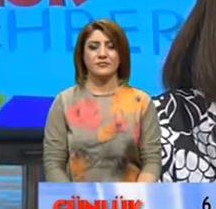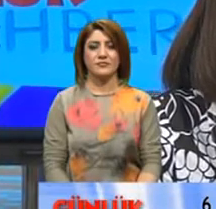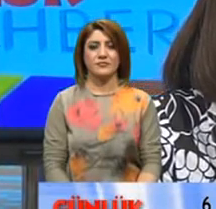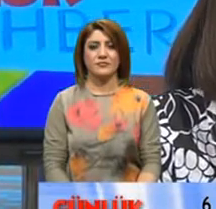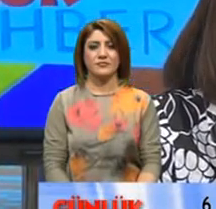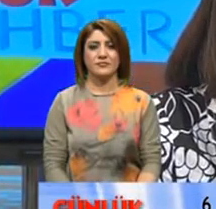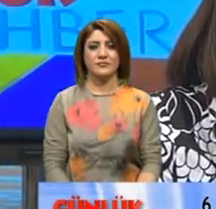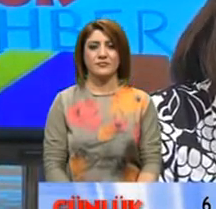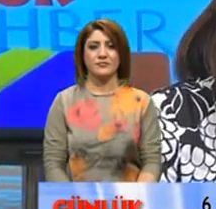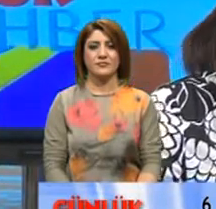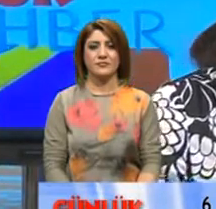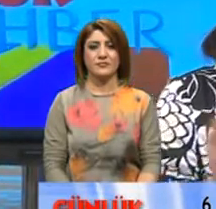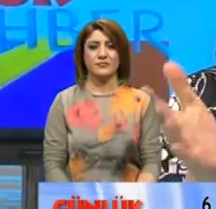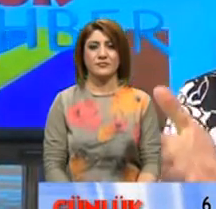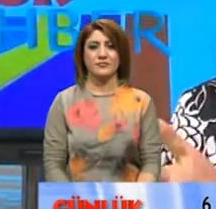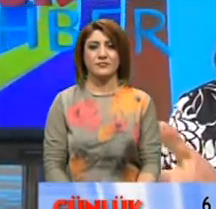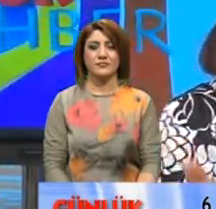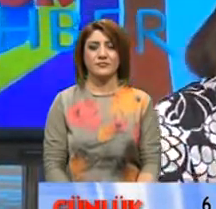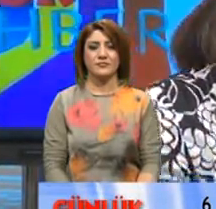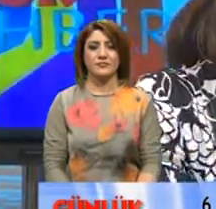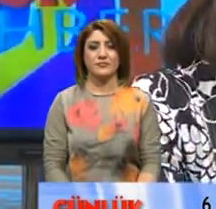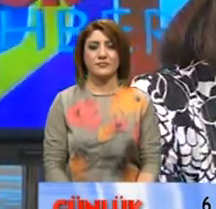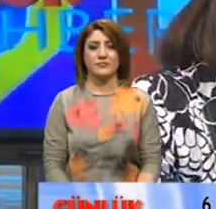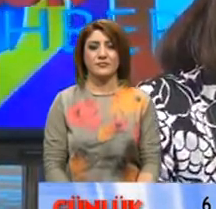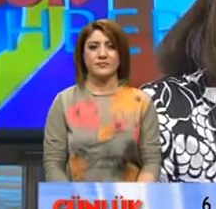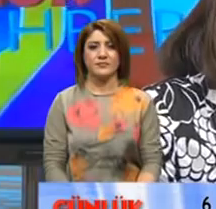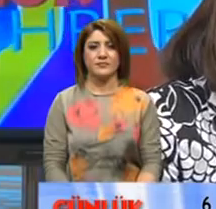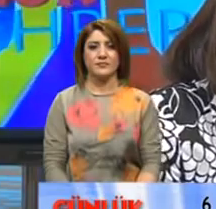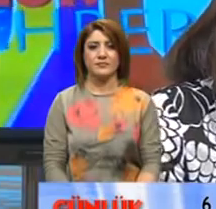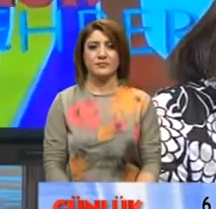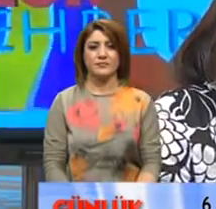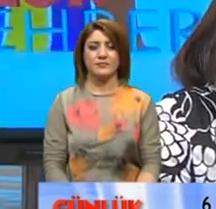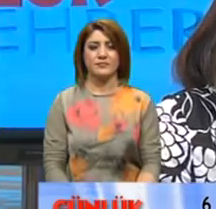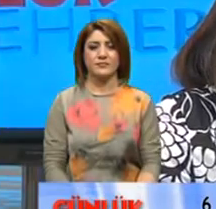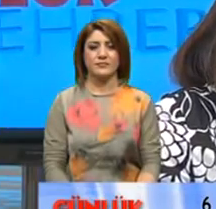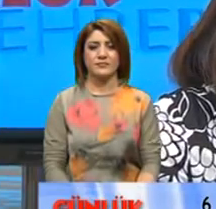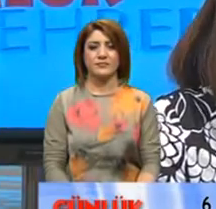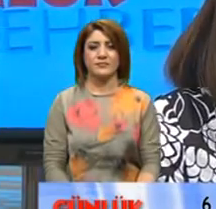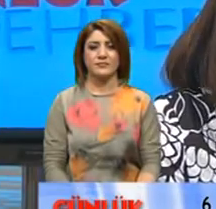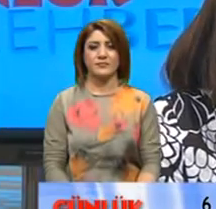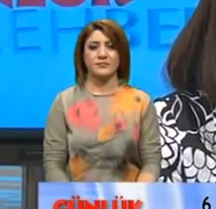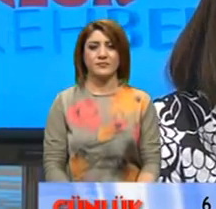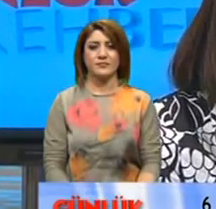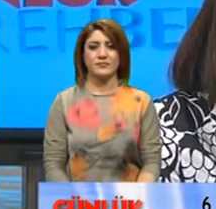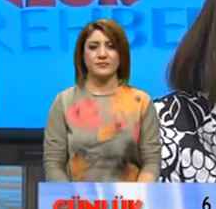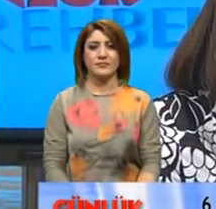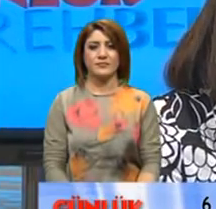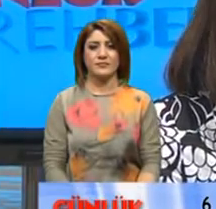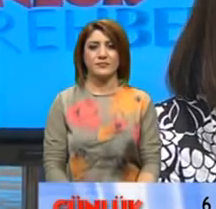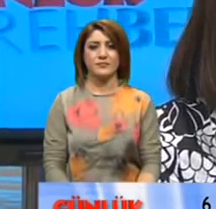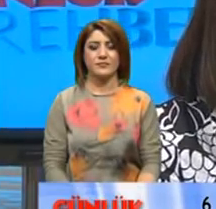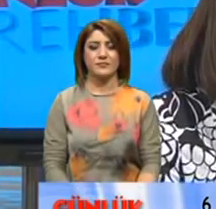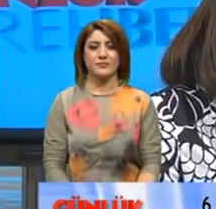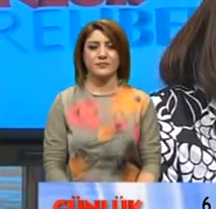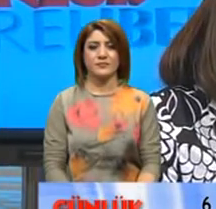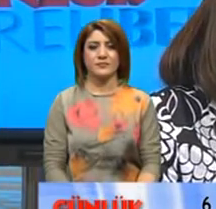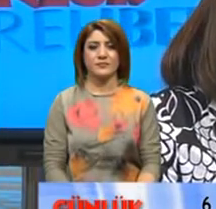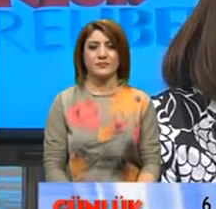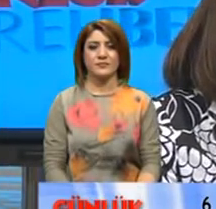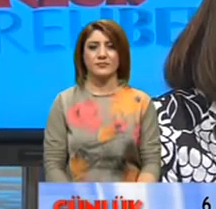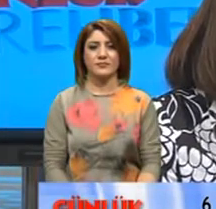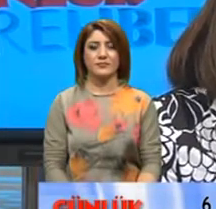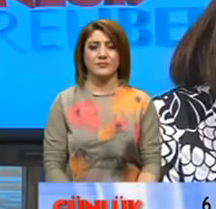the sounds, whether they come from the right-hand side or from the left-hand side, and we measure how long they look, how long they listen,